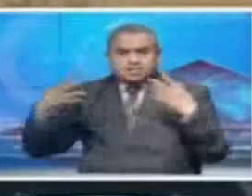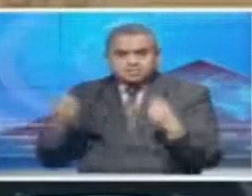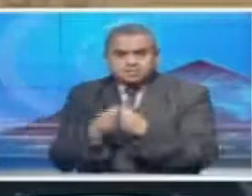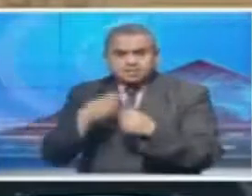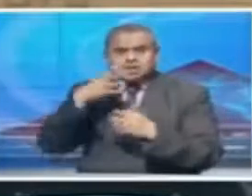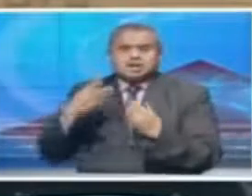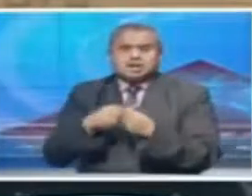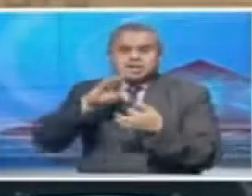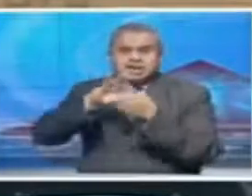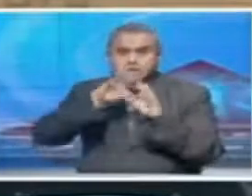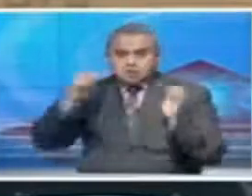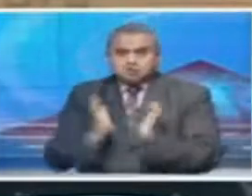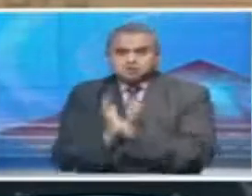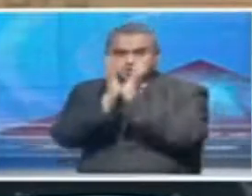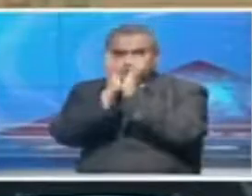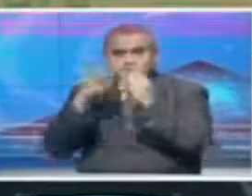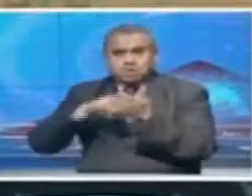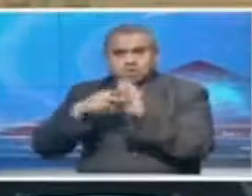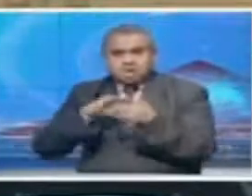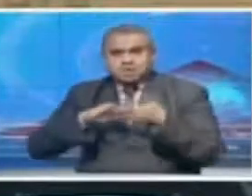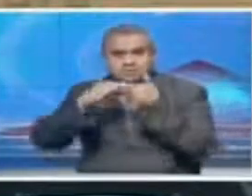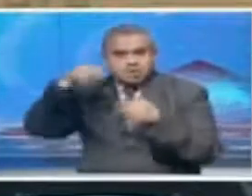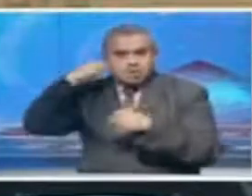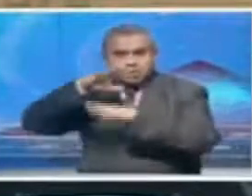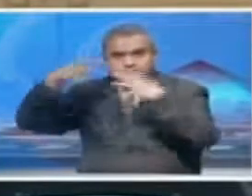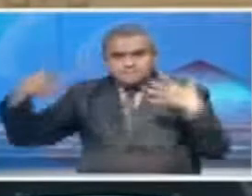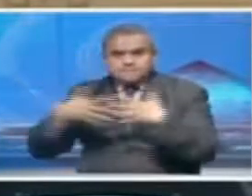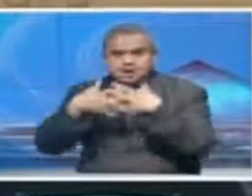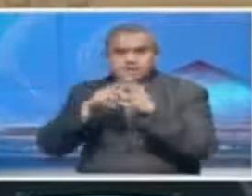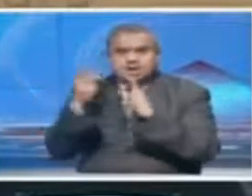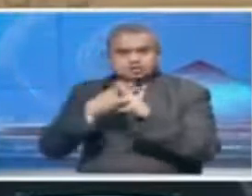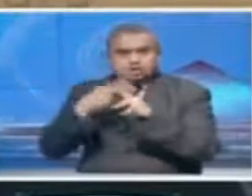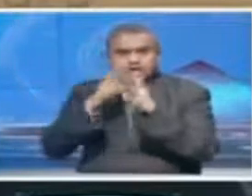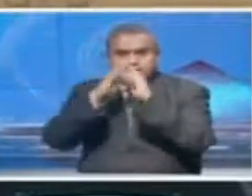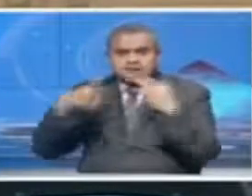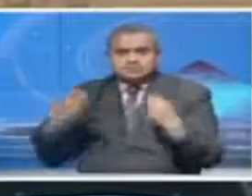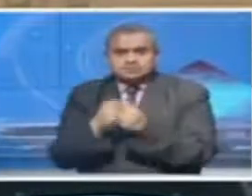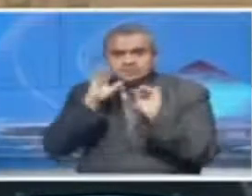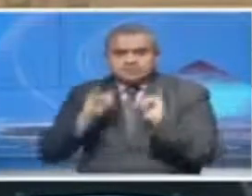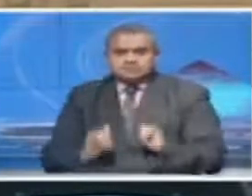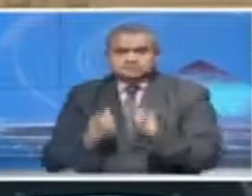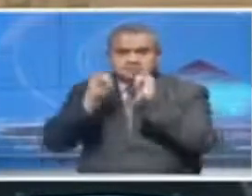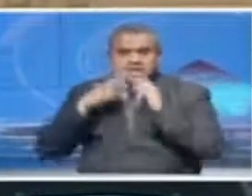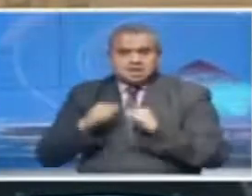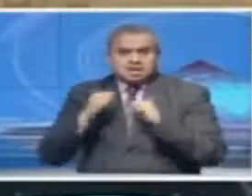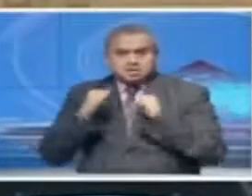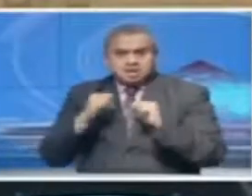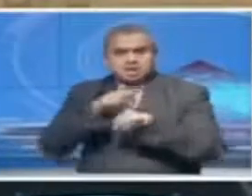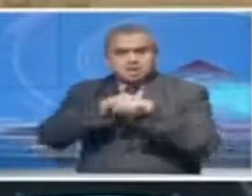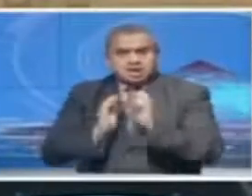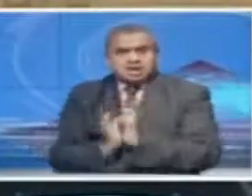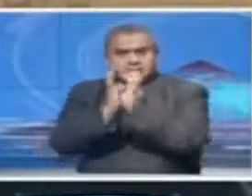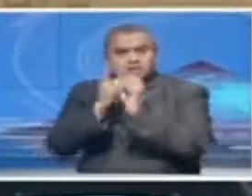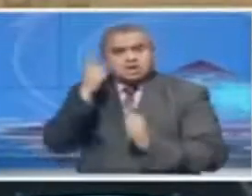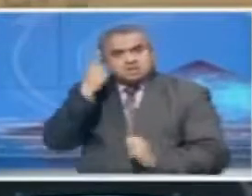ومنظمات المجتمع المدني من أجل توفير حياة كريمة للمواطن المصري على كافة الأصعدة، صحيا واجتماعيا